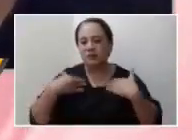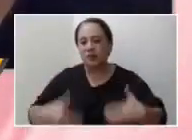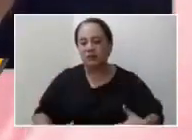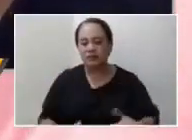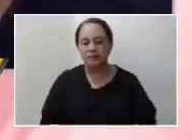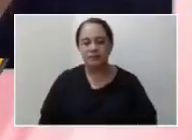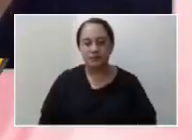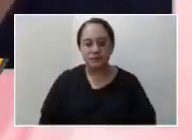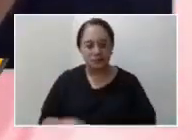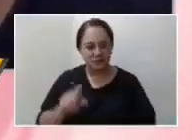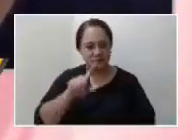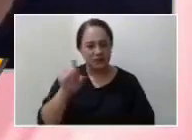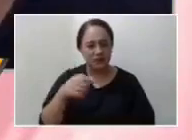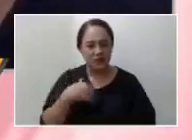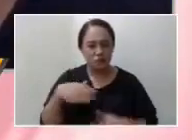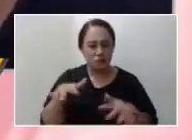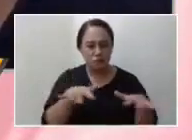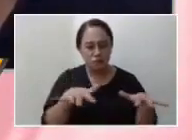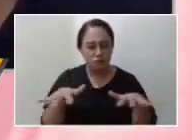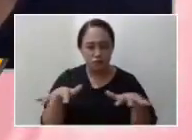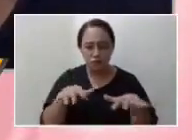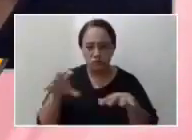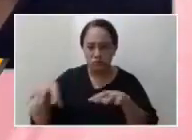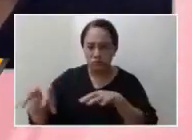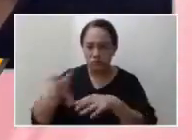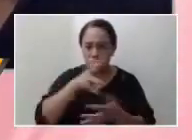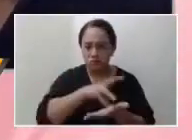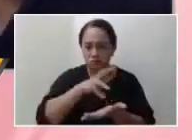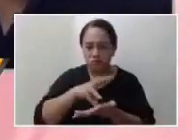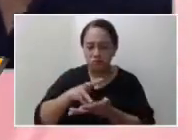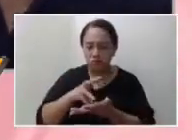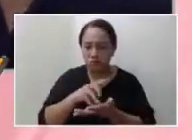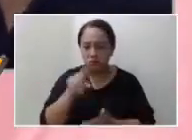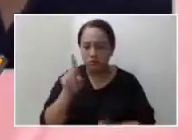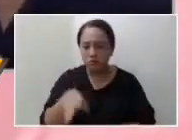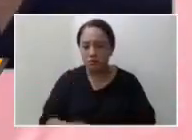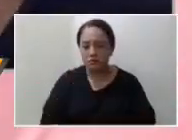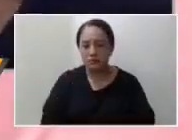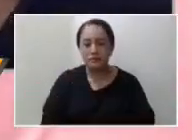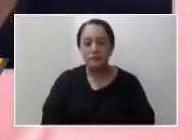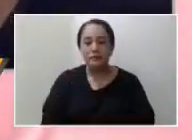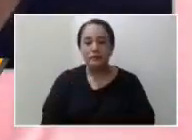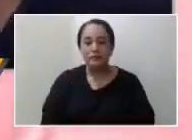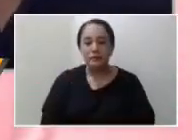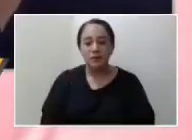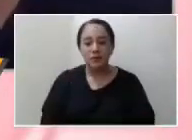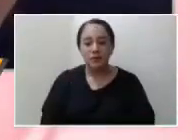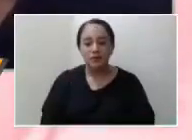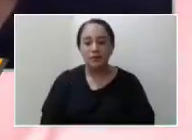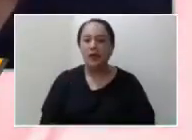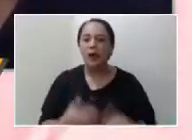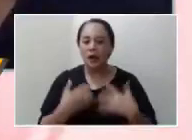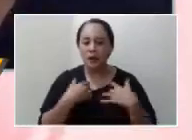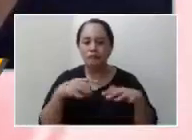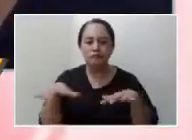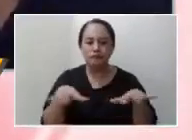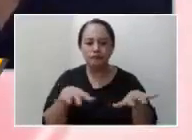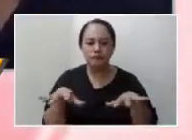sa ating mga anunsyo at yung mga kailangang mag-evacuate na lugar ay sumunod po sa mga nasa paligid